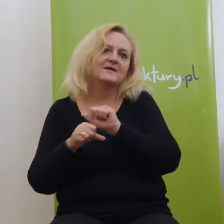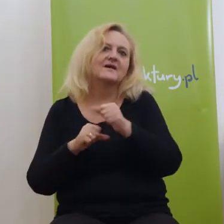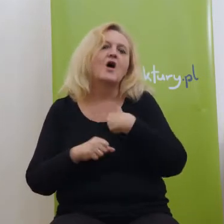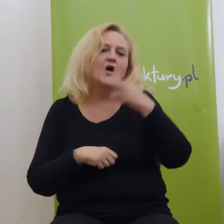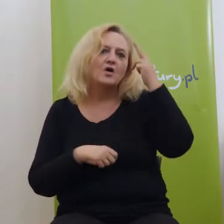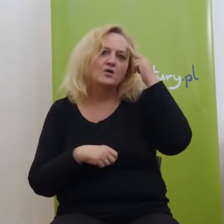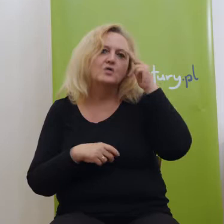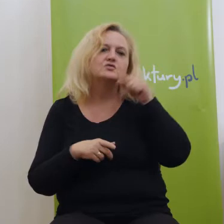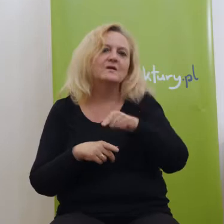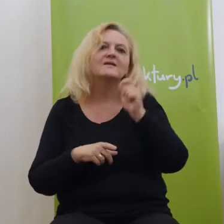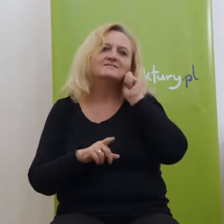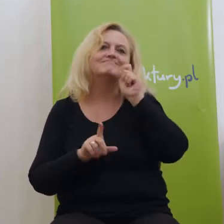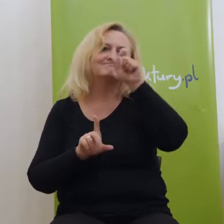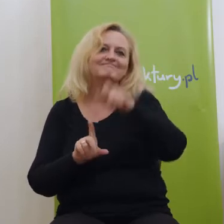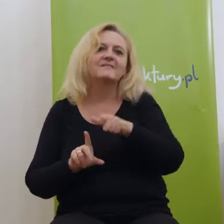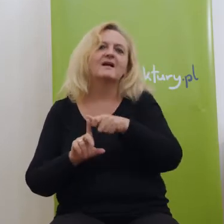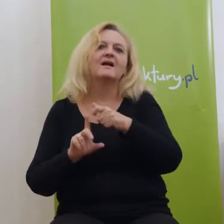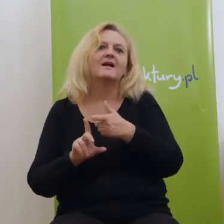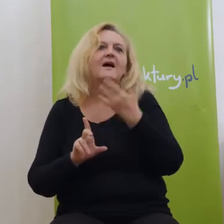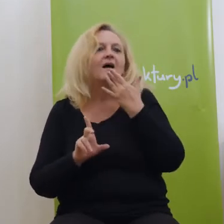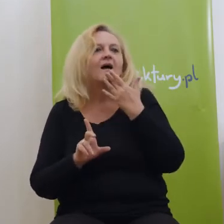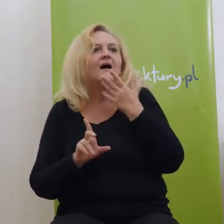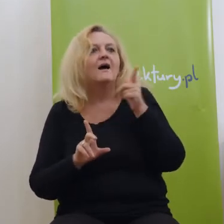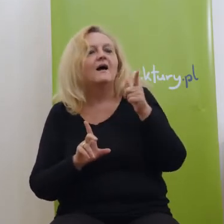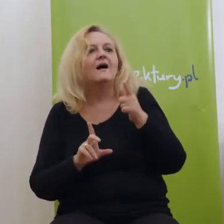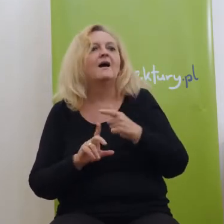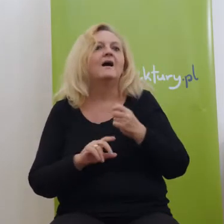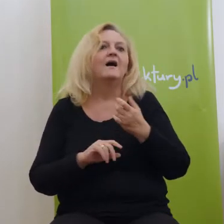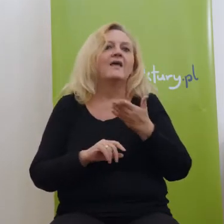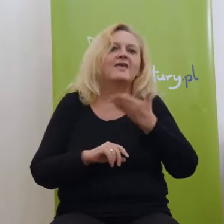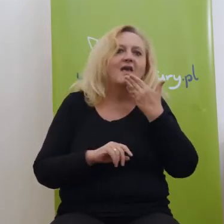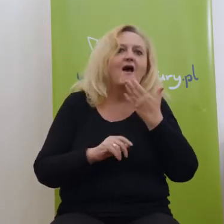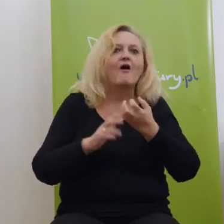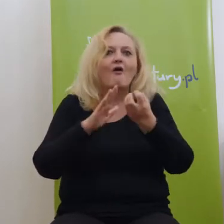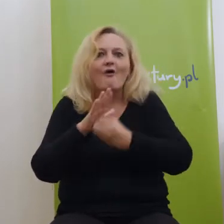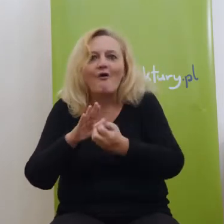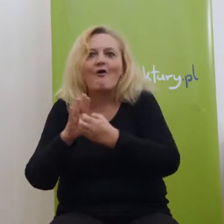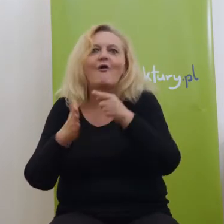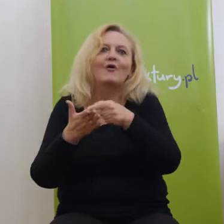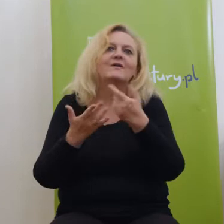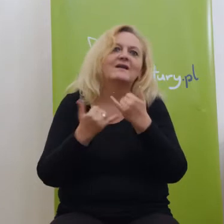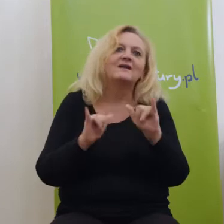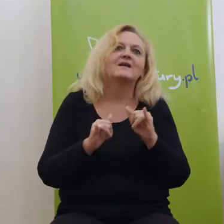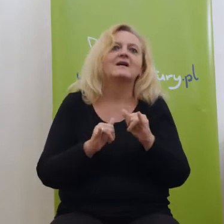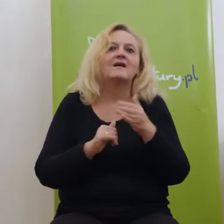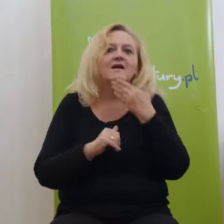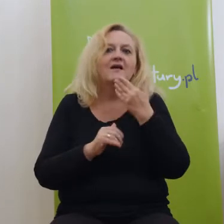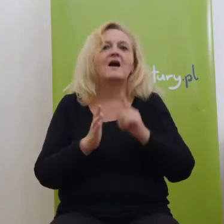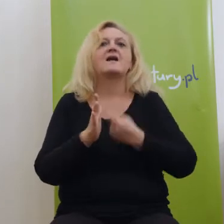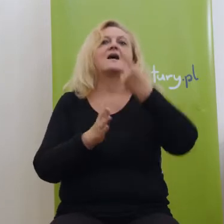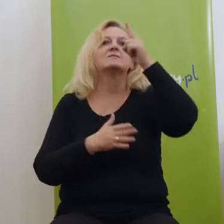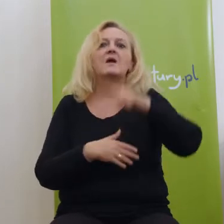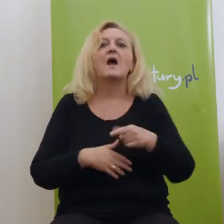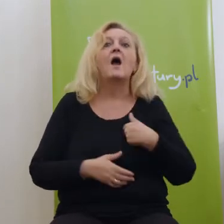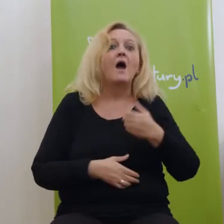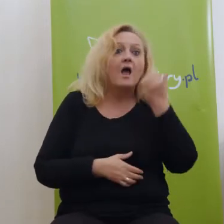tę Beatkę, która no właśnie mnie też zmuszano, żeby chodzić na jagody, i to no jakby to jest coś innego, kiedy się chodzi na jagody raz na miesiąc, a kiedy